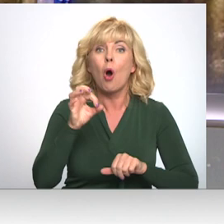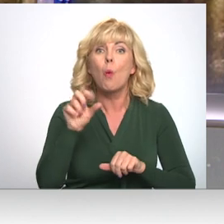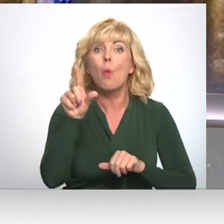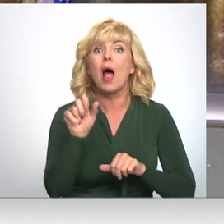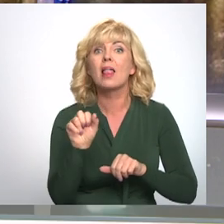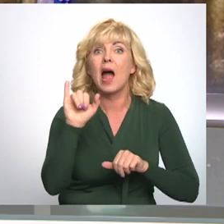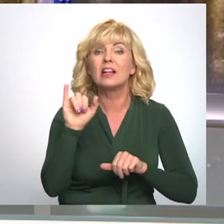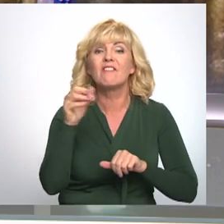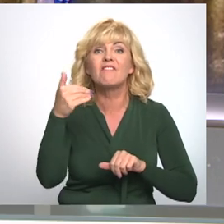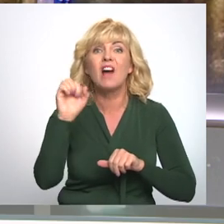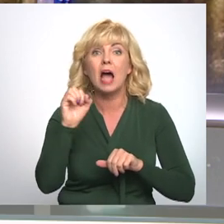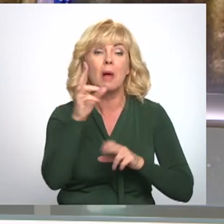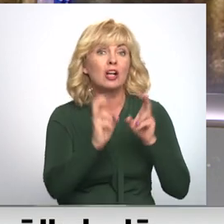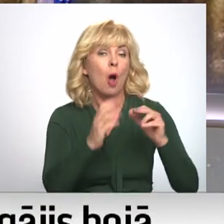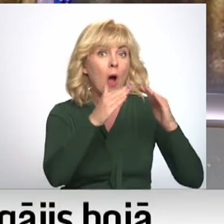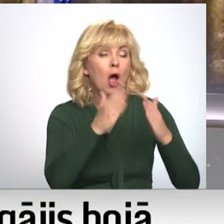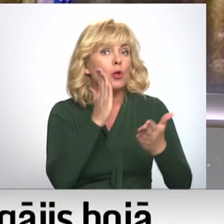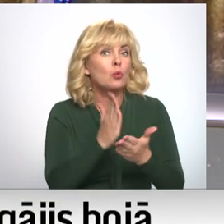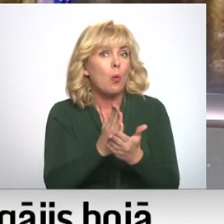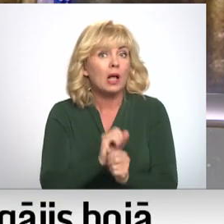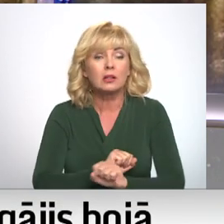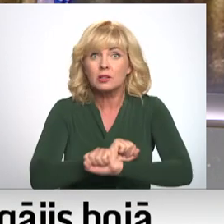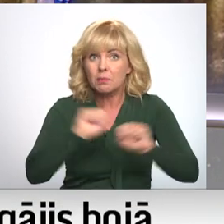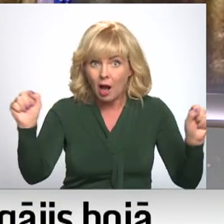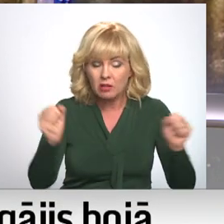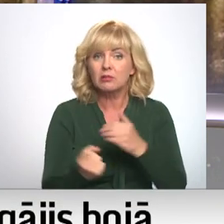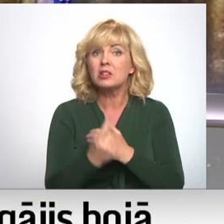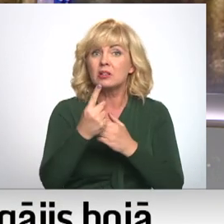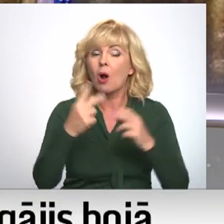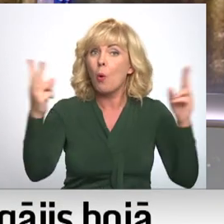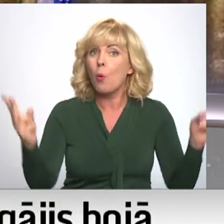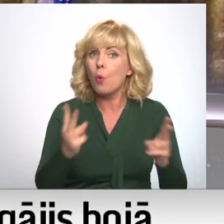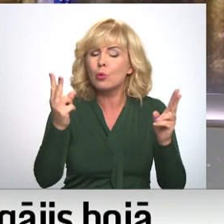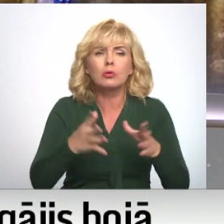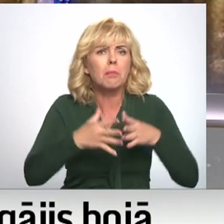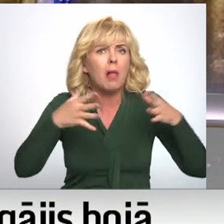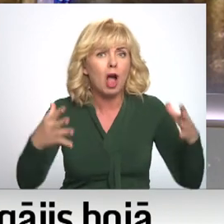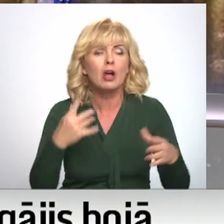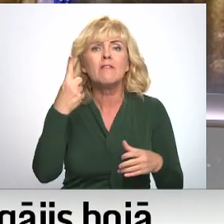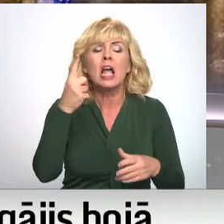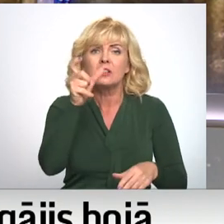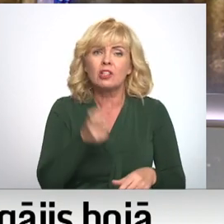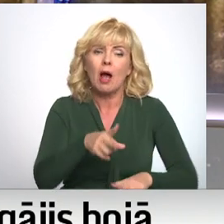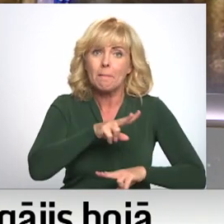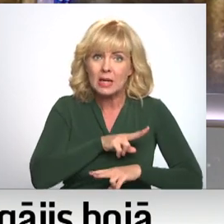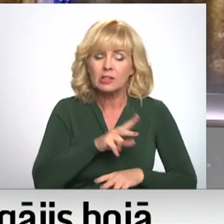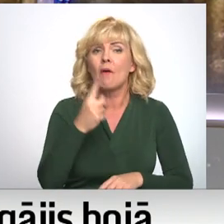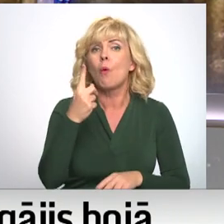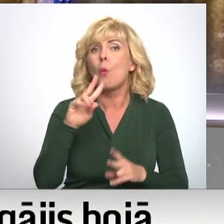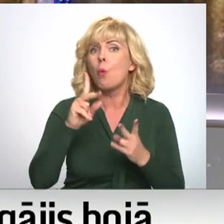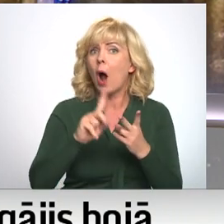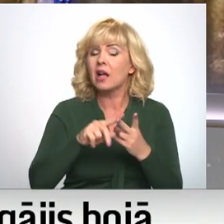Farm ražošana sākā notika sprādziens un izcēlās plašs ugunsgrēks. Tajā viens cilvēks gājis bojā un viens